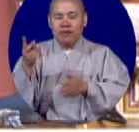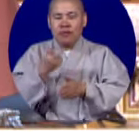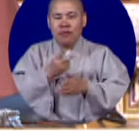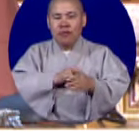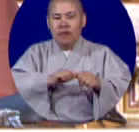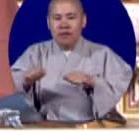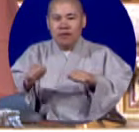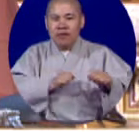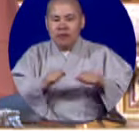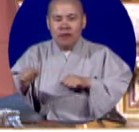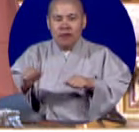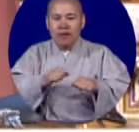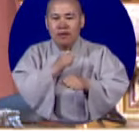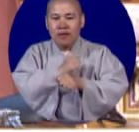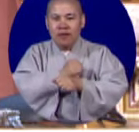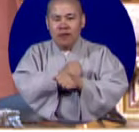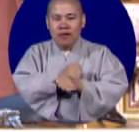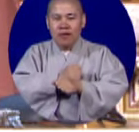실천하고